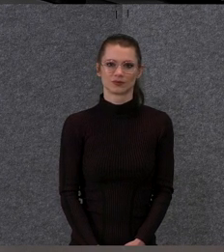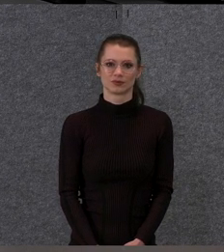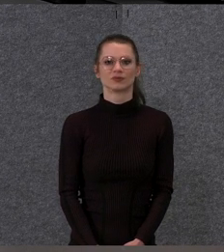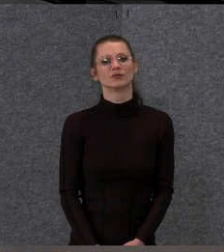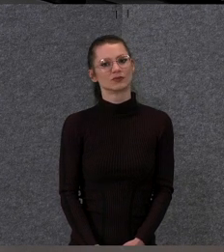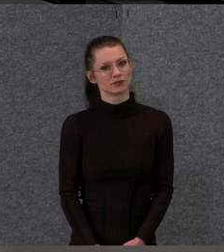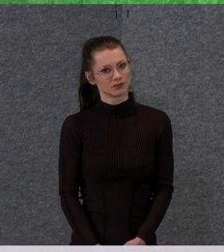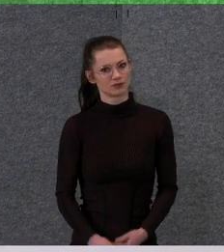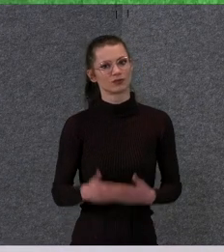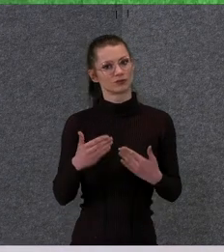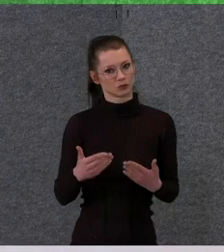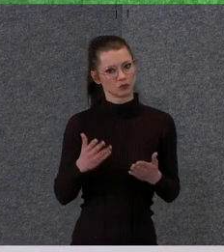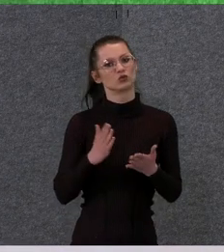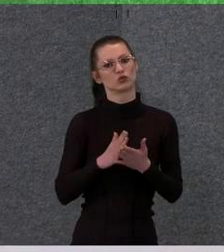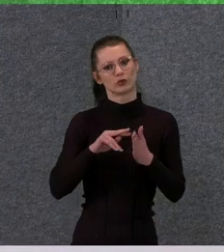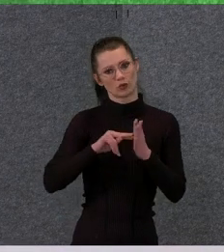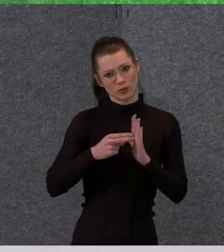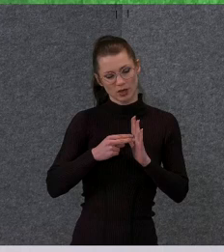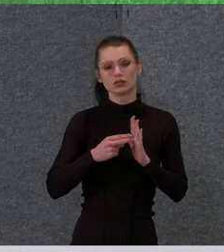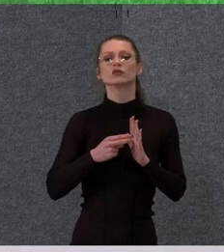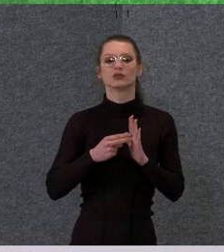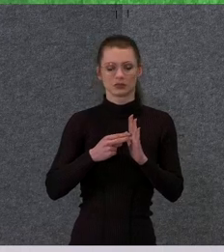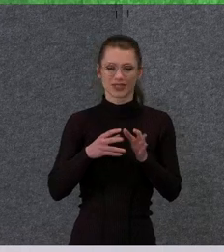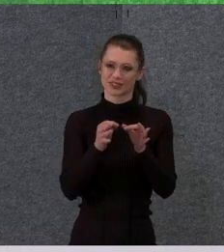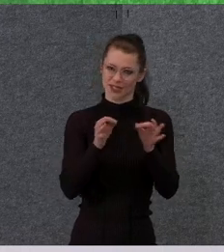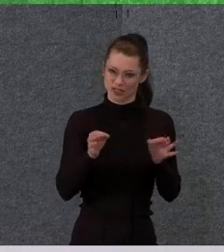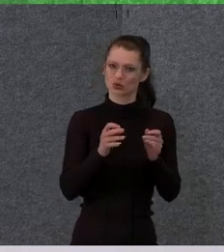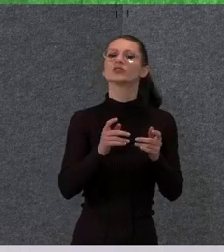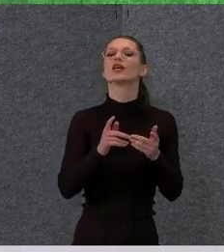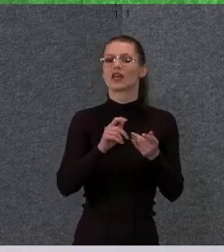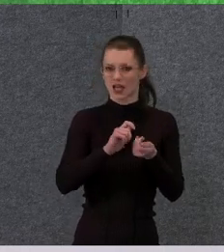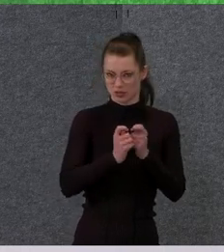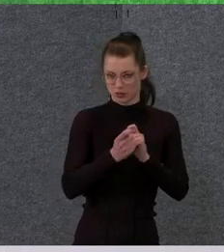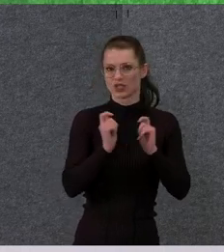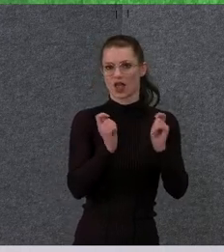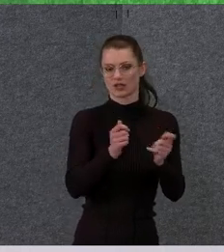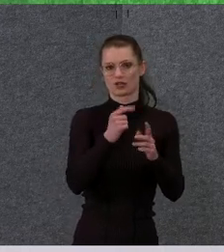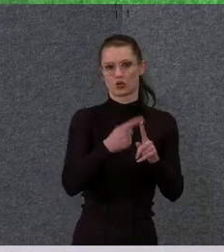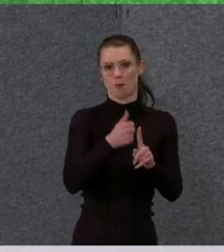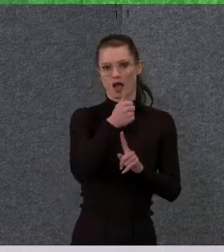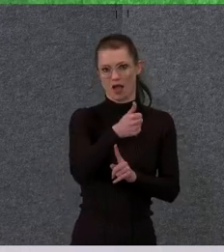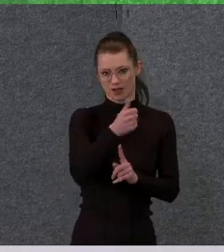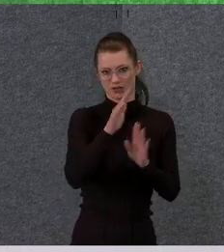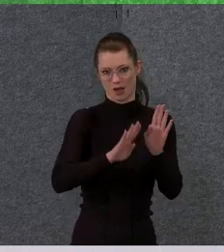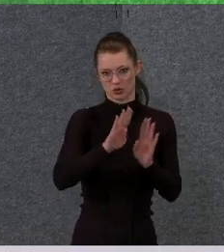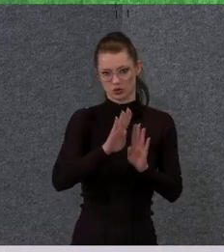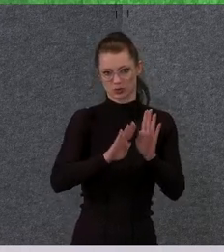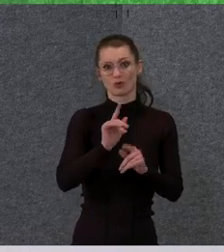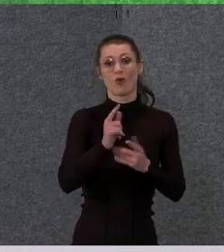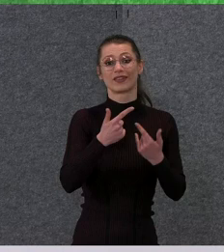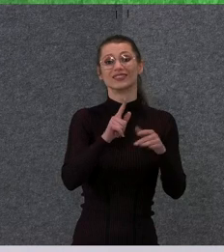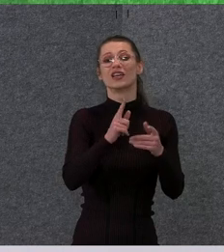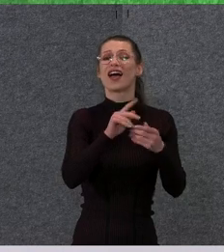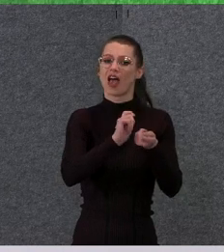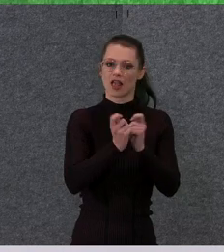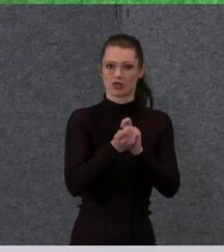So, wir sind soweit vorbereitet. Wir stimmen jetzt zuerst über den Satzungsänderungsantrag 1 ab. Der betrifft die Änderung der Satzung. Eine Änderung der Satzung bedarf